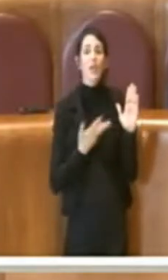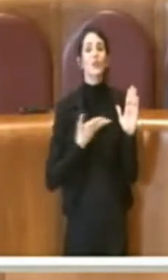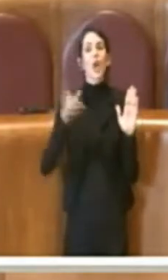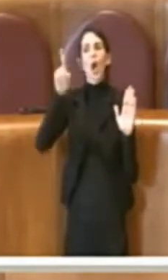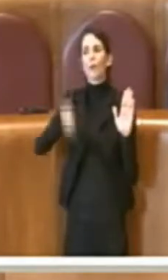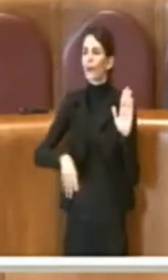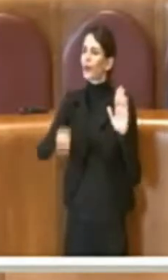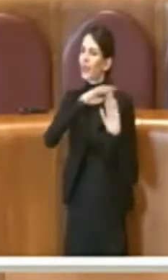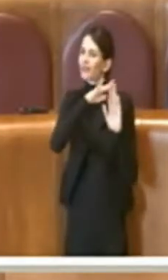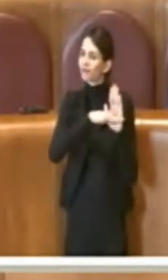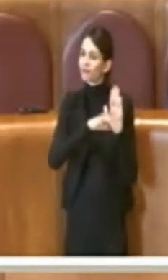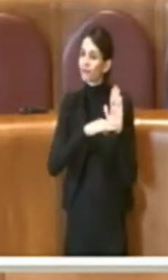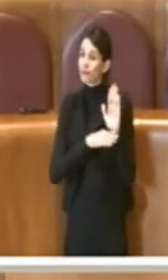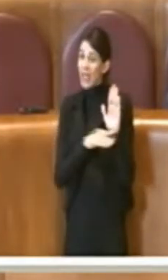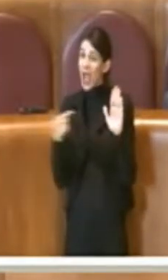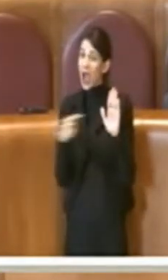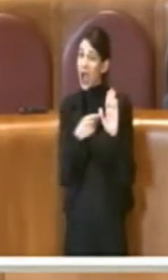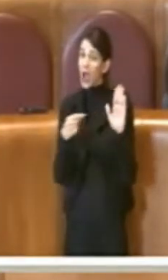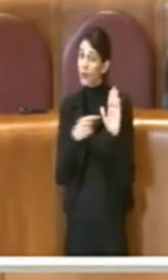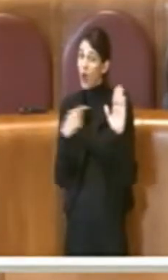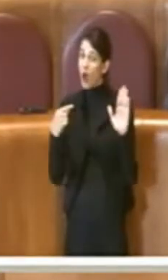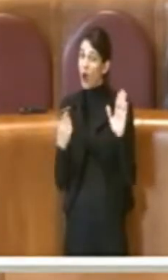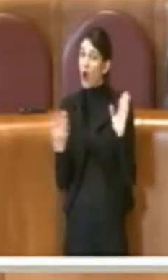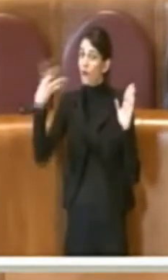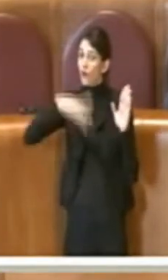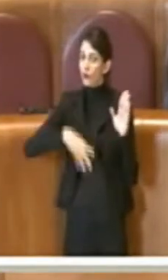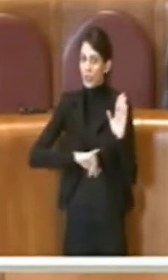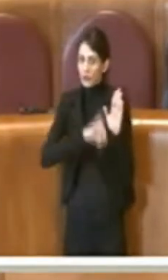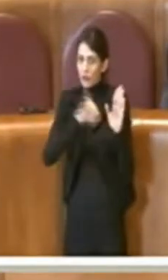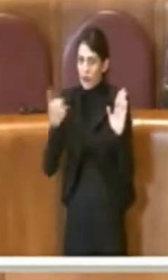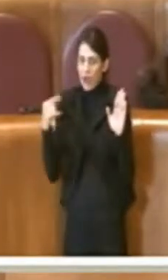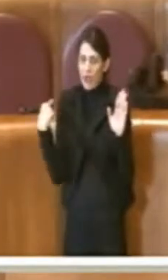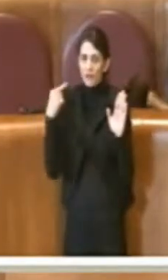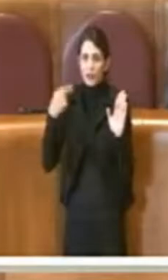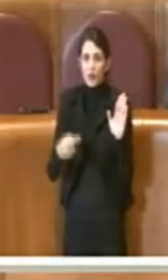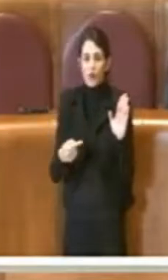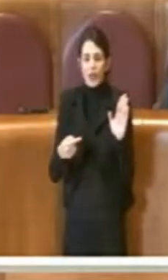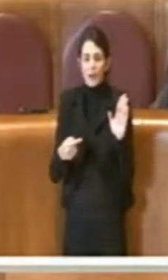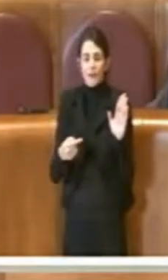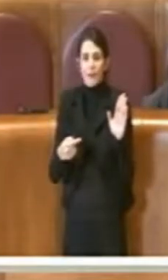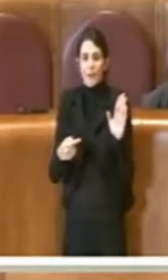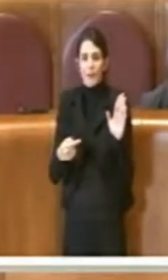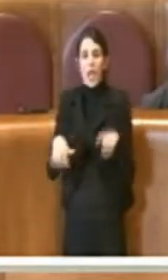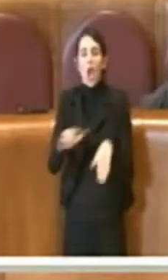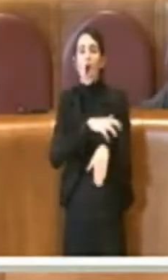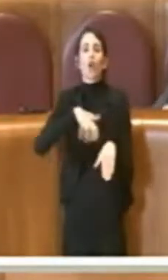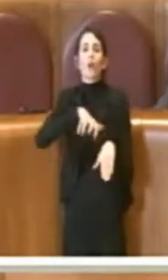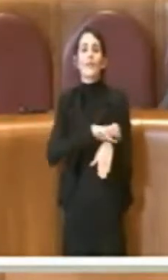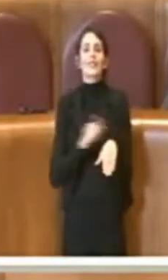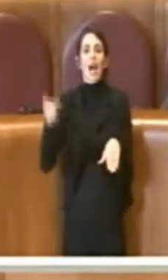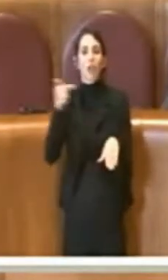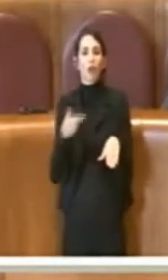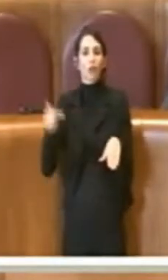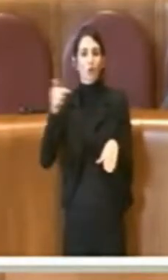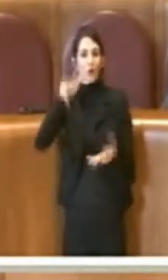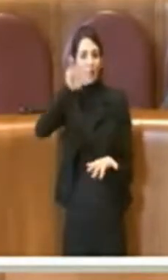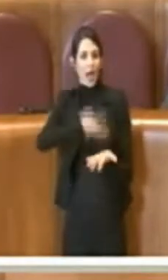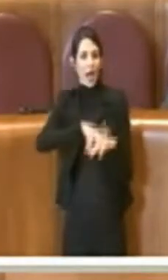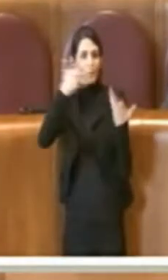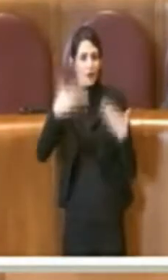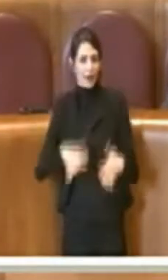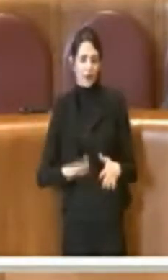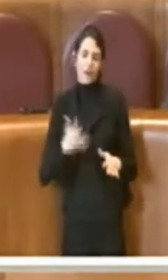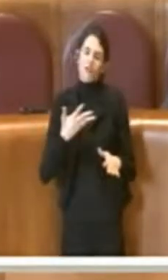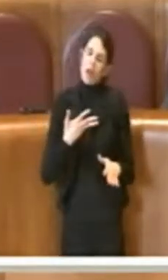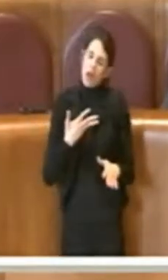visto attuazione. Approvato il commissario Tronca a fare i primi atti, ma con delle notevoli